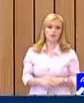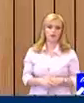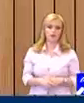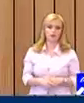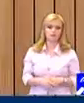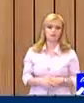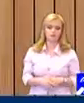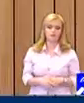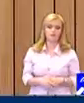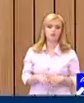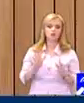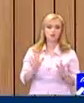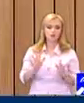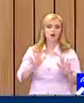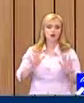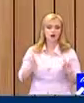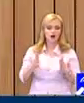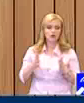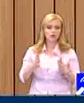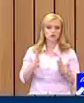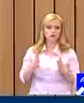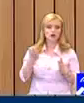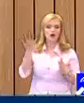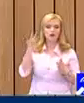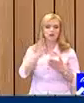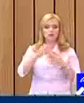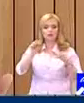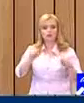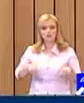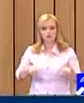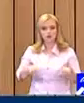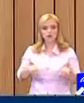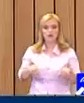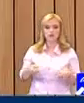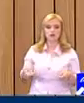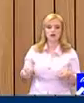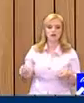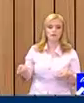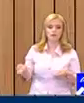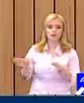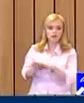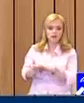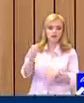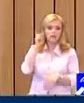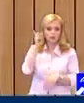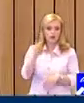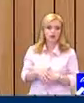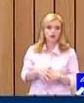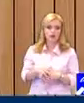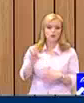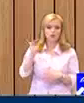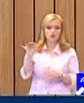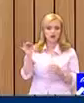excepție a cazurilor când este posibilitatea de a conecta acest telefon și de a